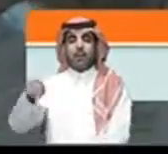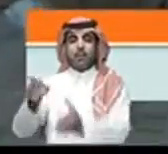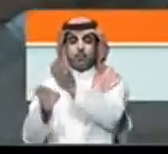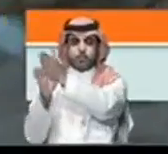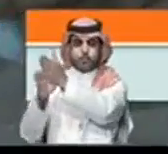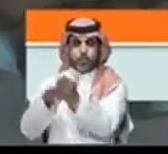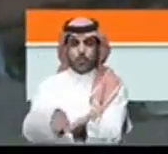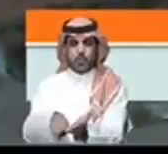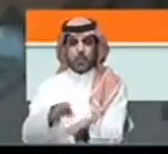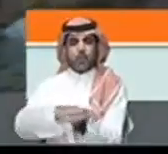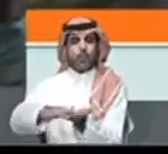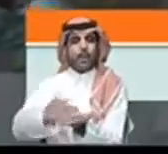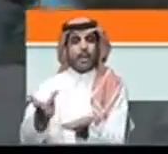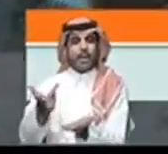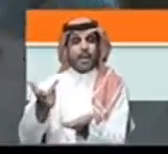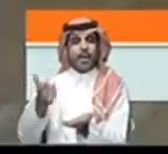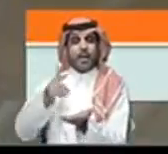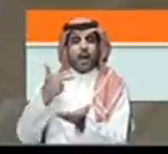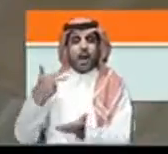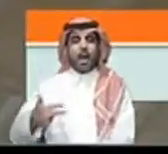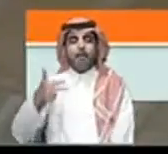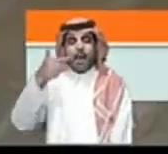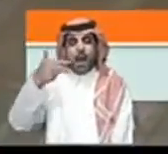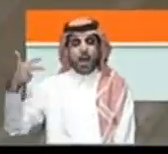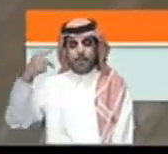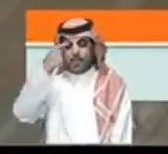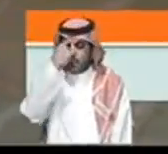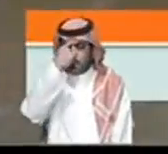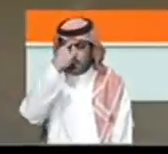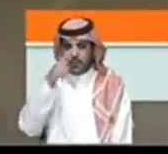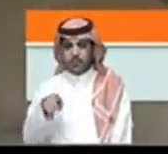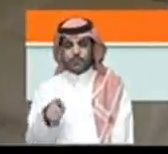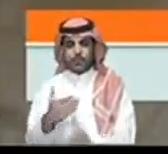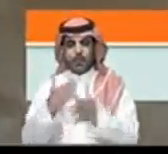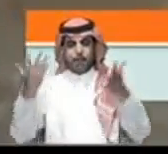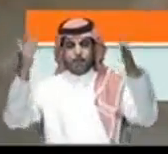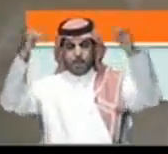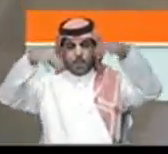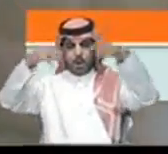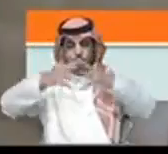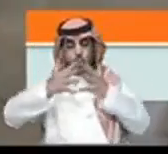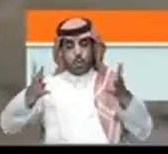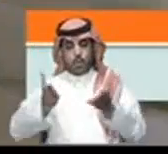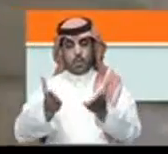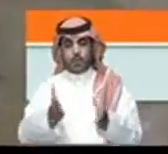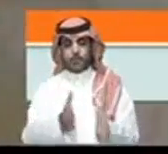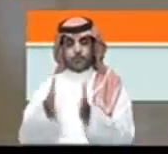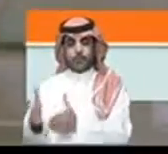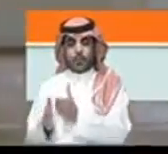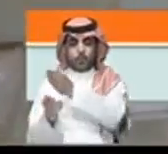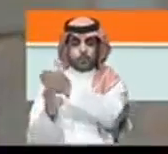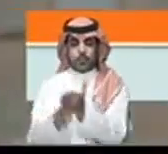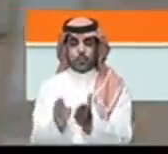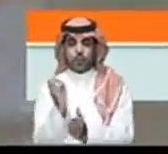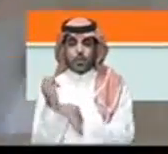في مدينه بني ب غرب الهند يوم السبت في اعقاب سقوط امطار غزيره الحادث وقع